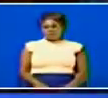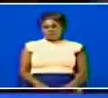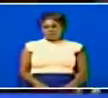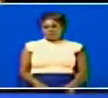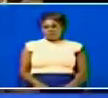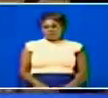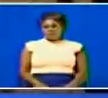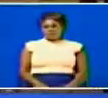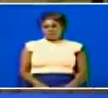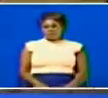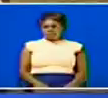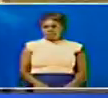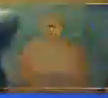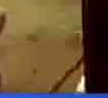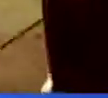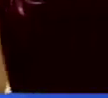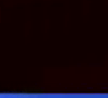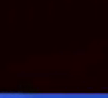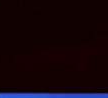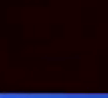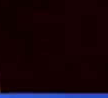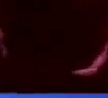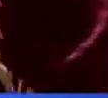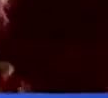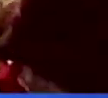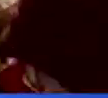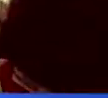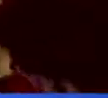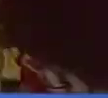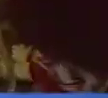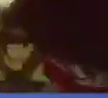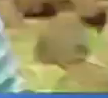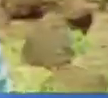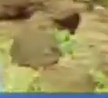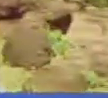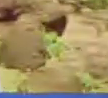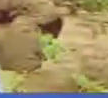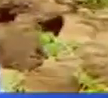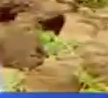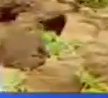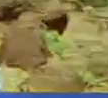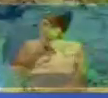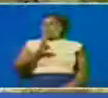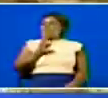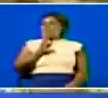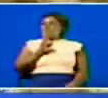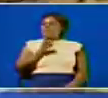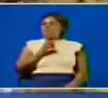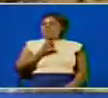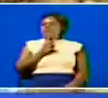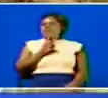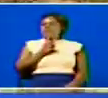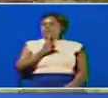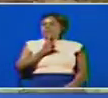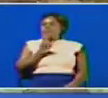angalie. Maji iko mpaka